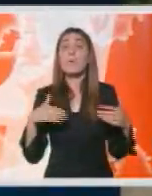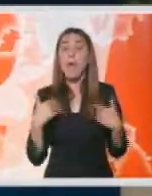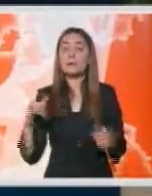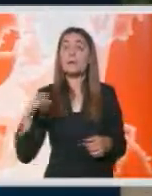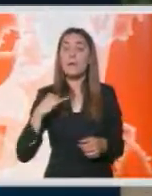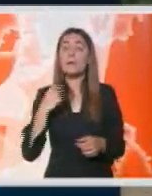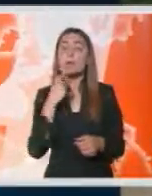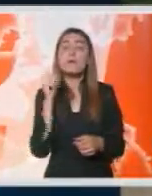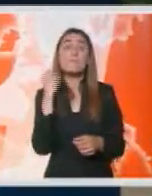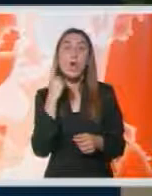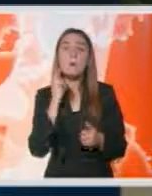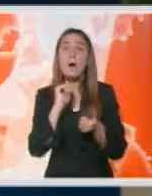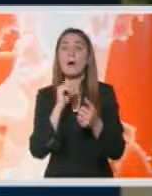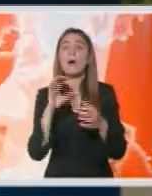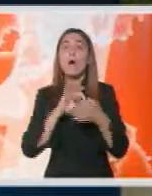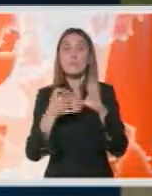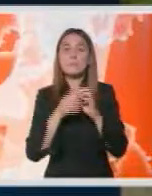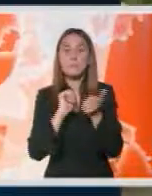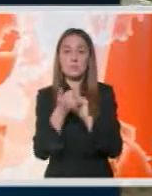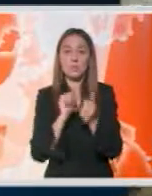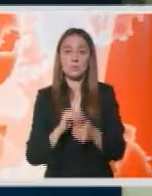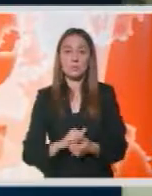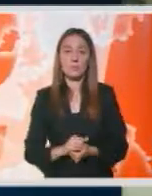i oprobaju u olimpijskim sportovima.